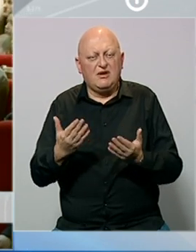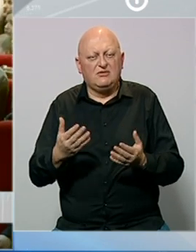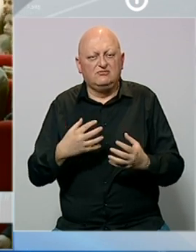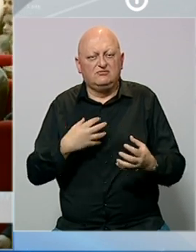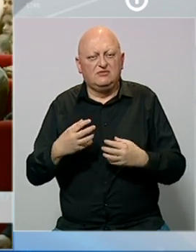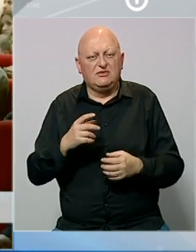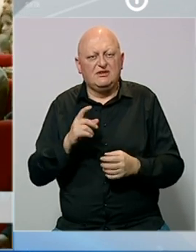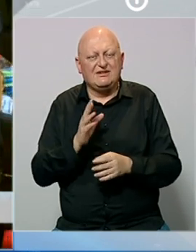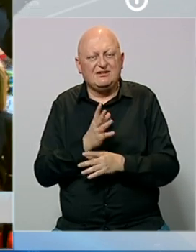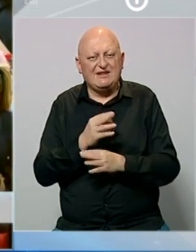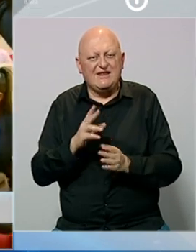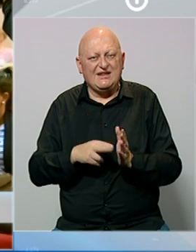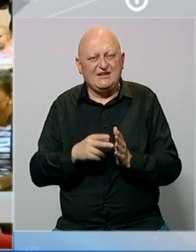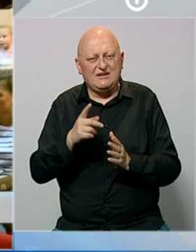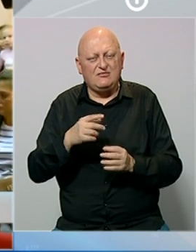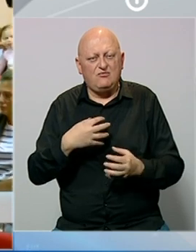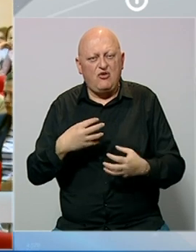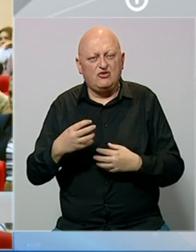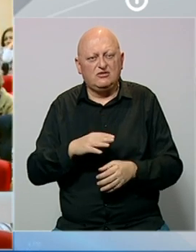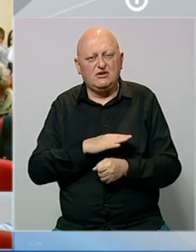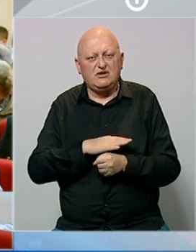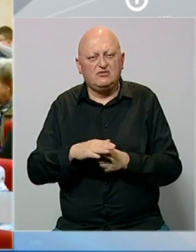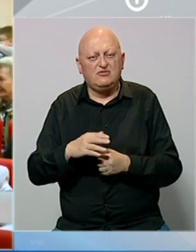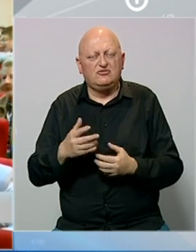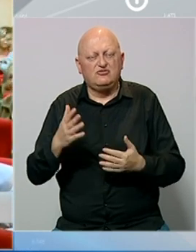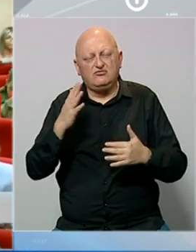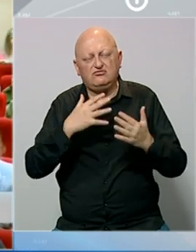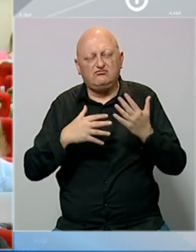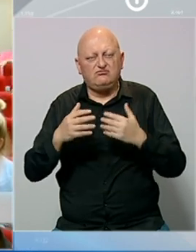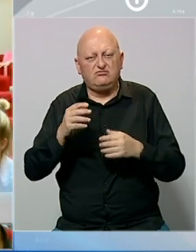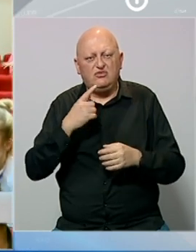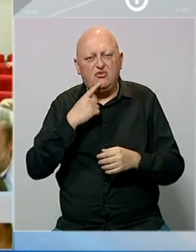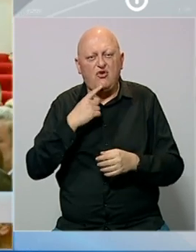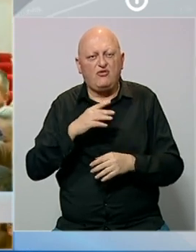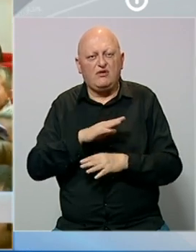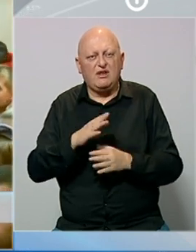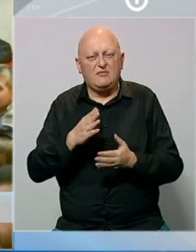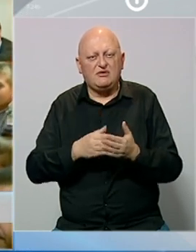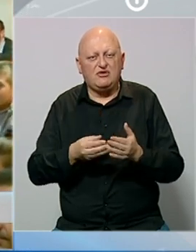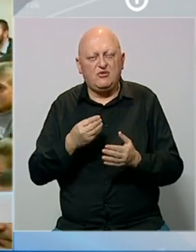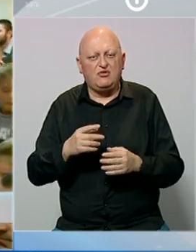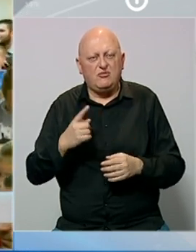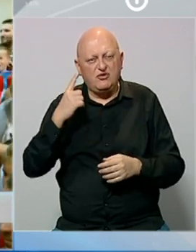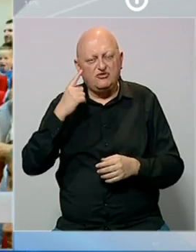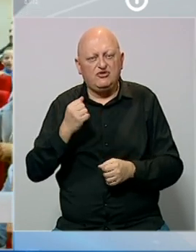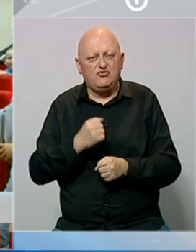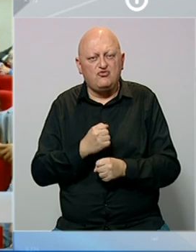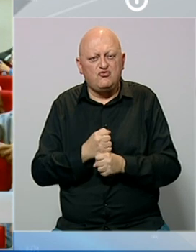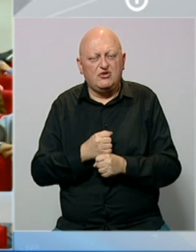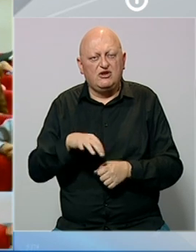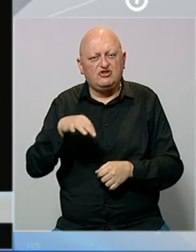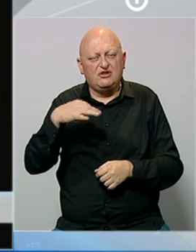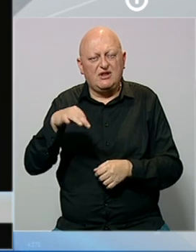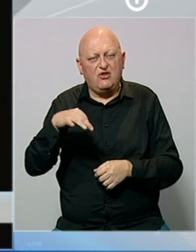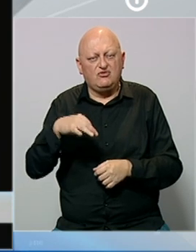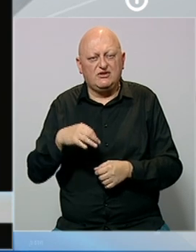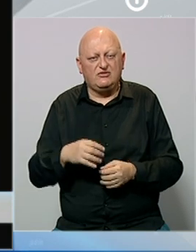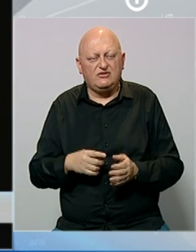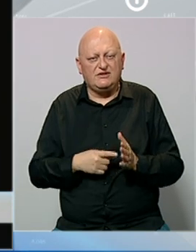predstava Zrenjaninskog pozorišta ispunjena maštovitošću u kojoj su svi elementi dobro promišljeni i urađeni